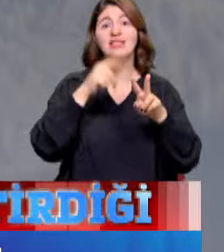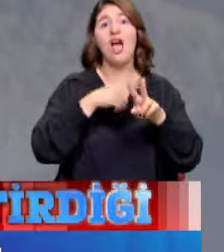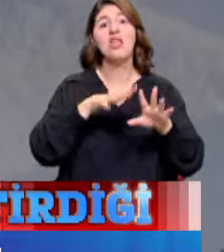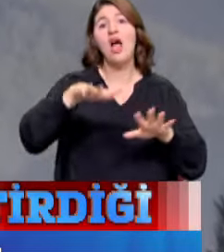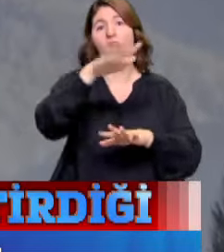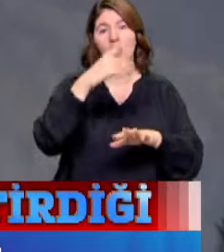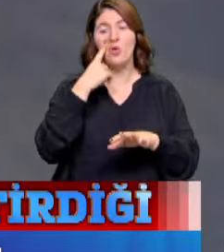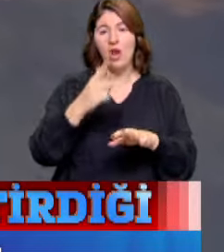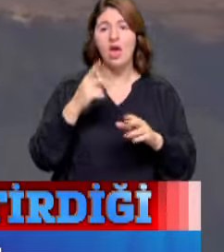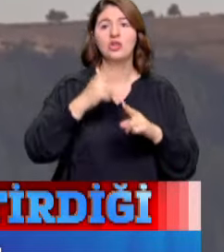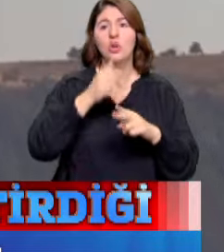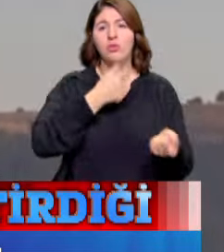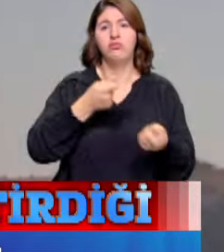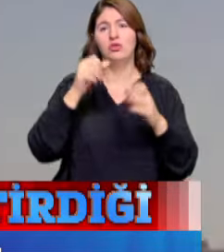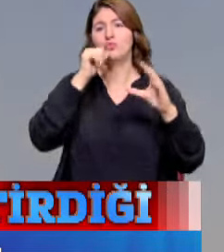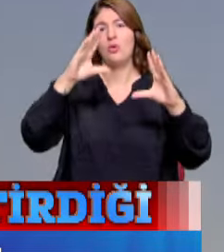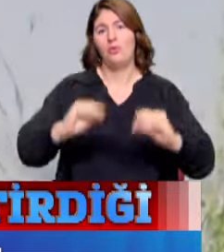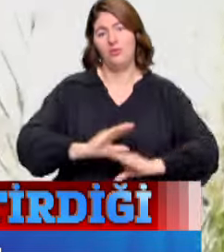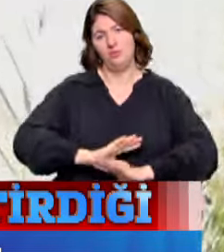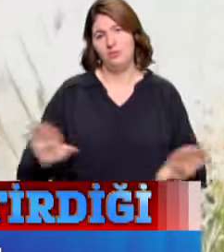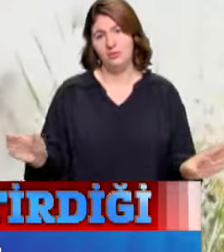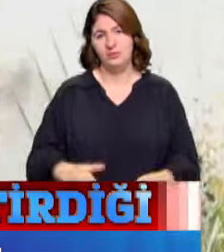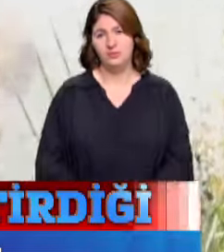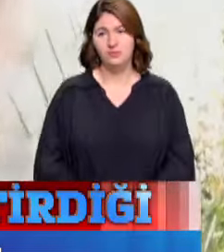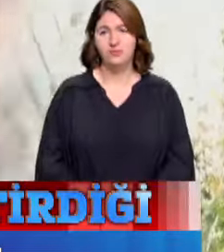yangın hızlı müdahaleyle söndürüldü.